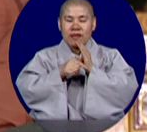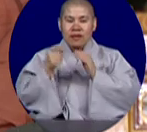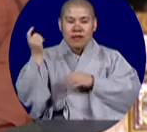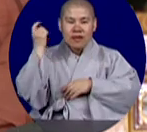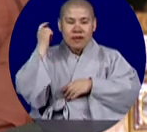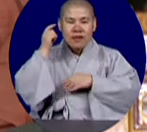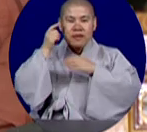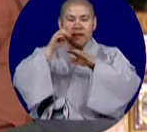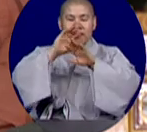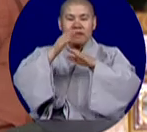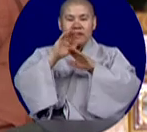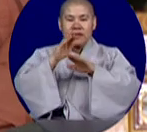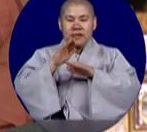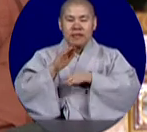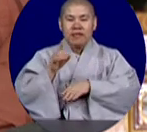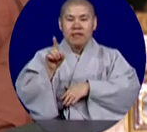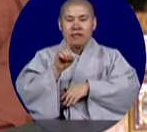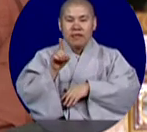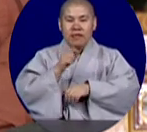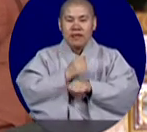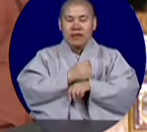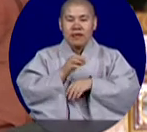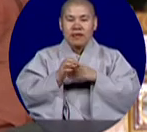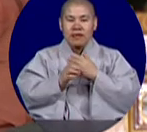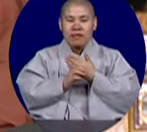그게 뭐냐면